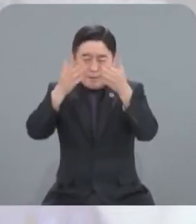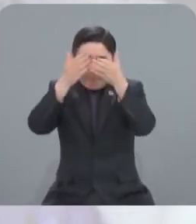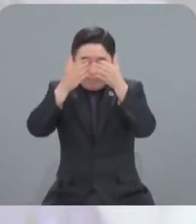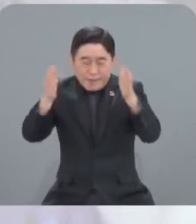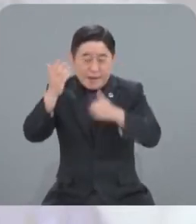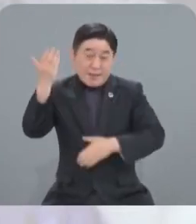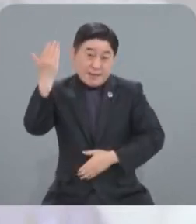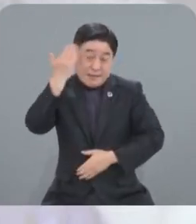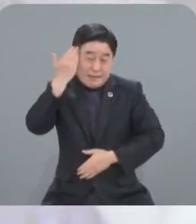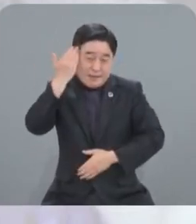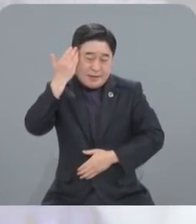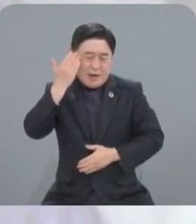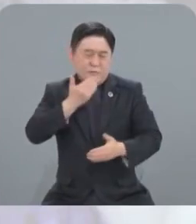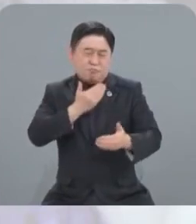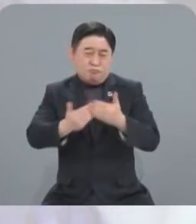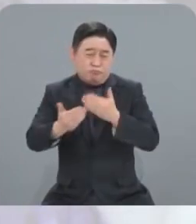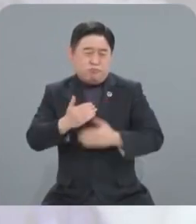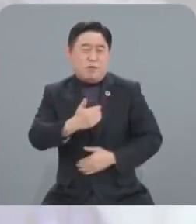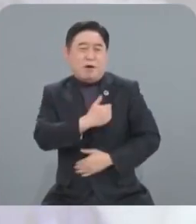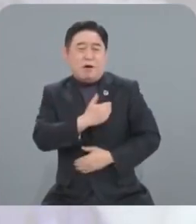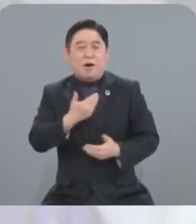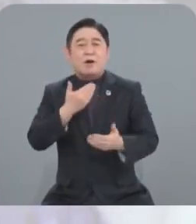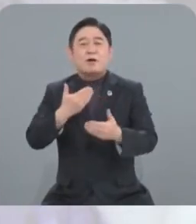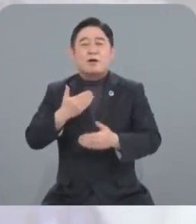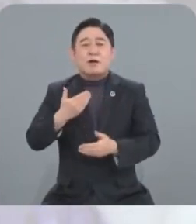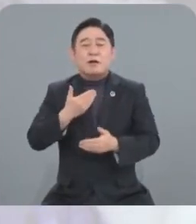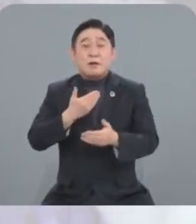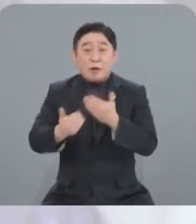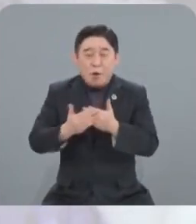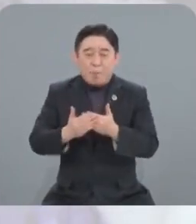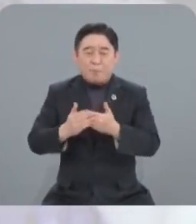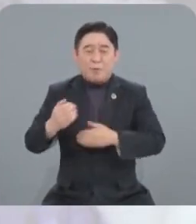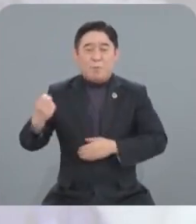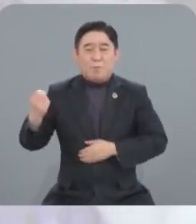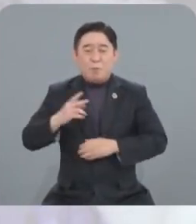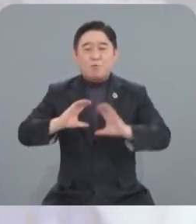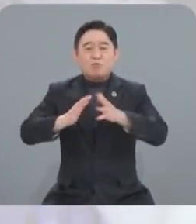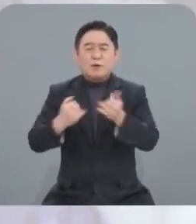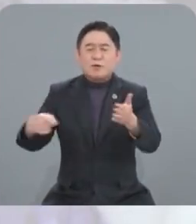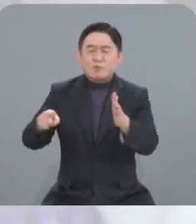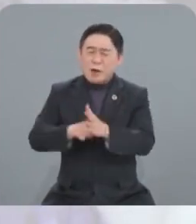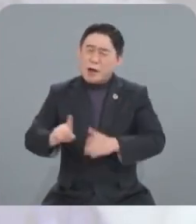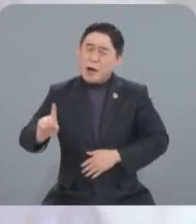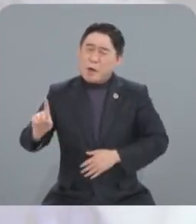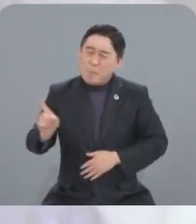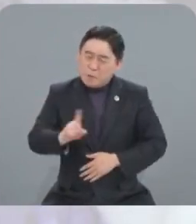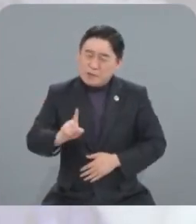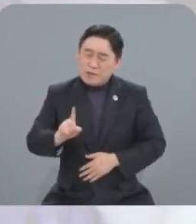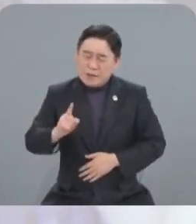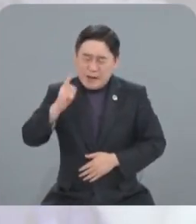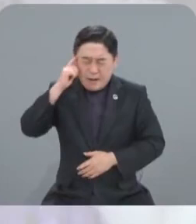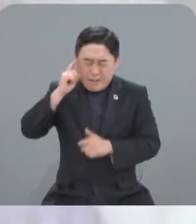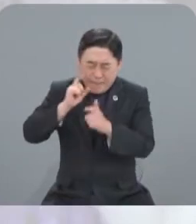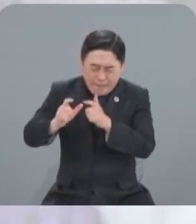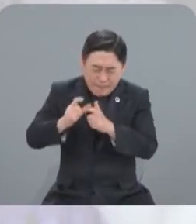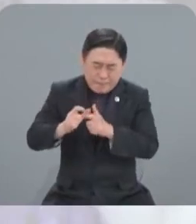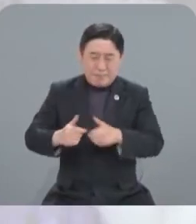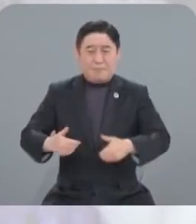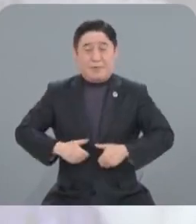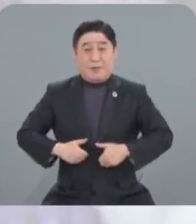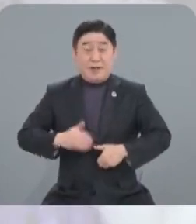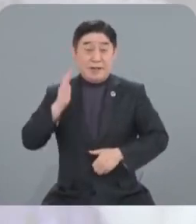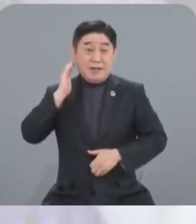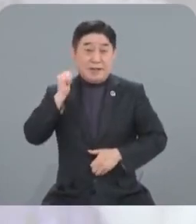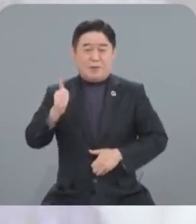풍부한 경험 무엇보다 국민을 위한 것이 무엇인지 치열하게 고민할 수 있는 대통령이 지금